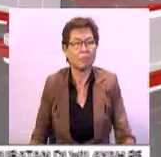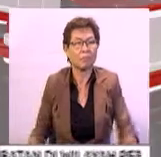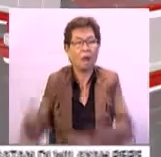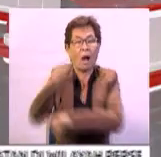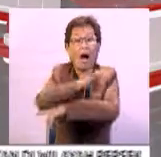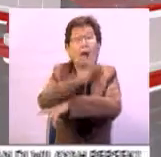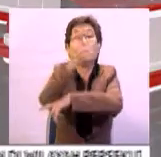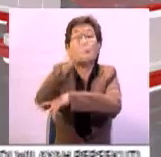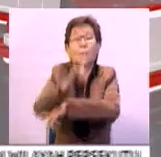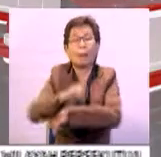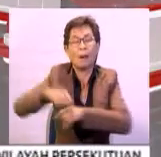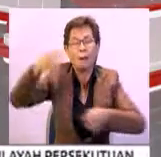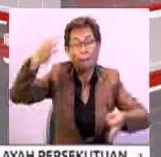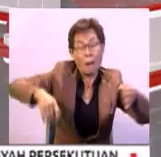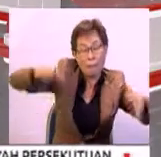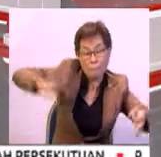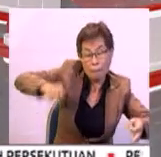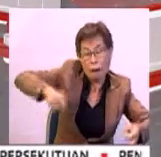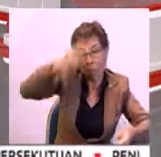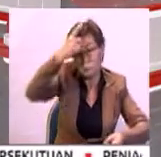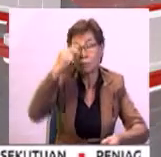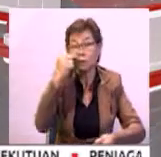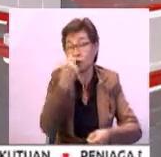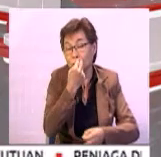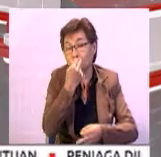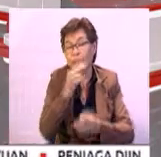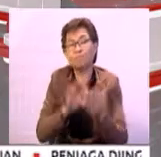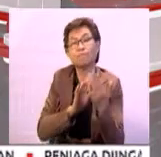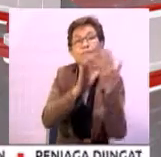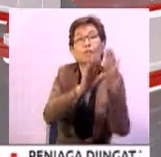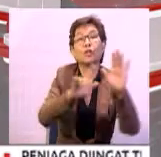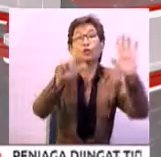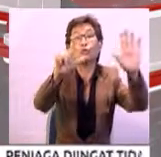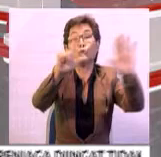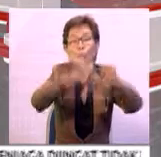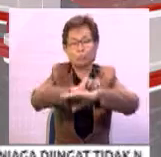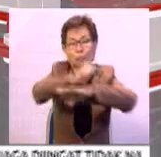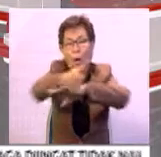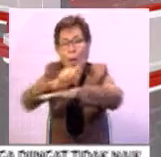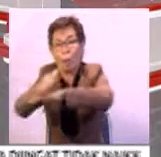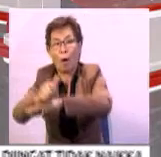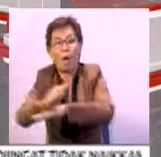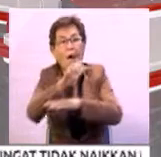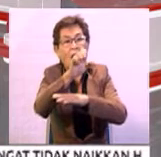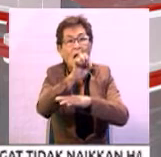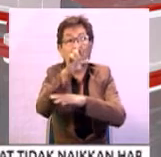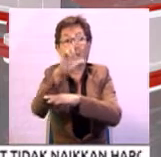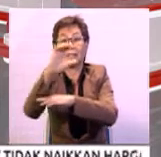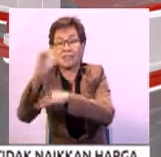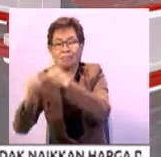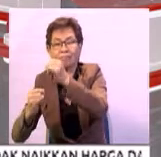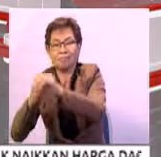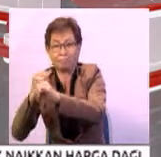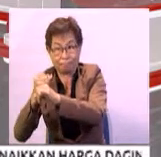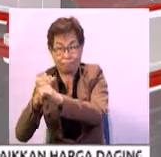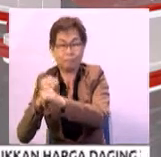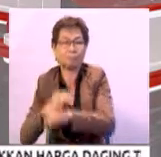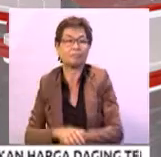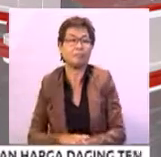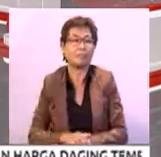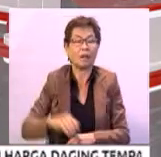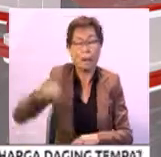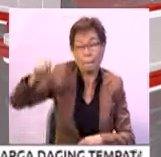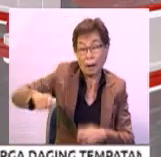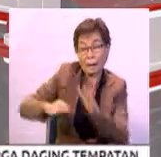Hari ke-18 perbicaraan kes Datuk Seri Najib Abdul Razak yang menghadapi 7 pertuduhan berkaitan SRC International Sendirian Berhad.